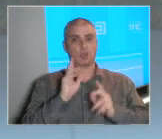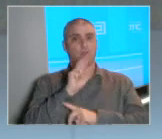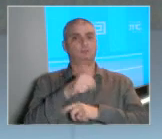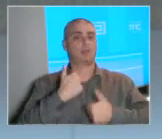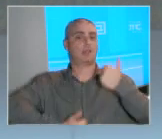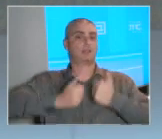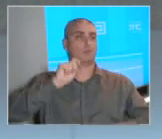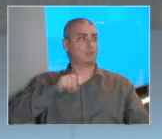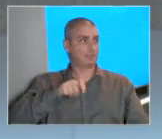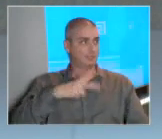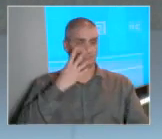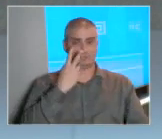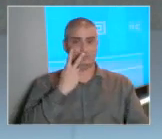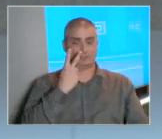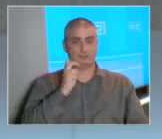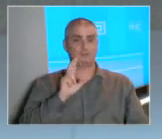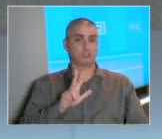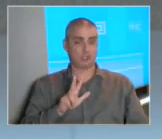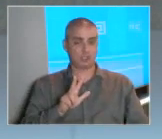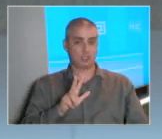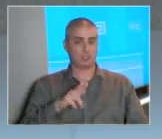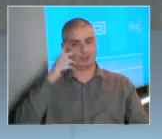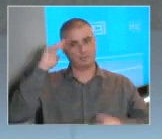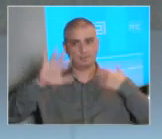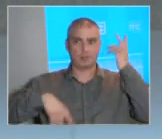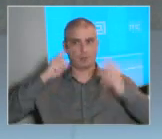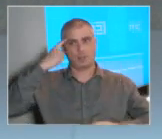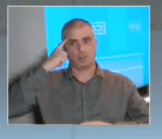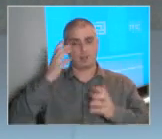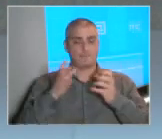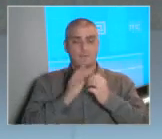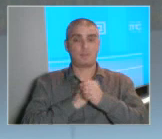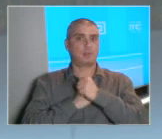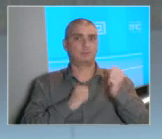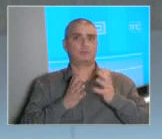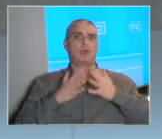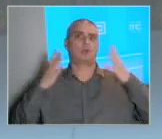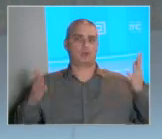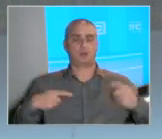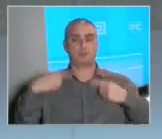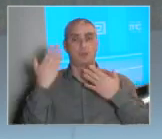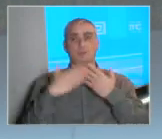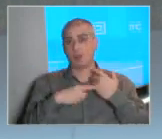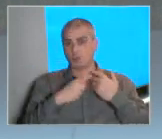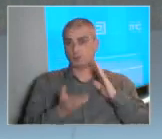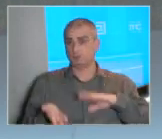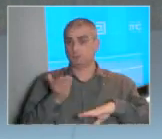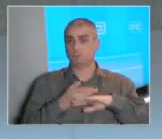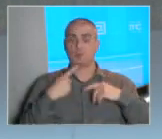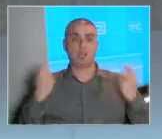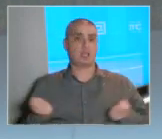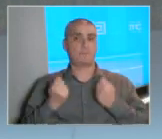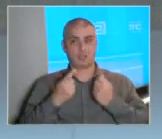להתמודד לכנסת ה-23. הבלבול והדאגה במחנה השמאל גדולים, ביממה האחרונה עלה להעביר